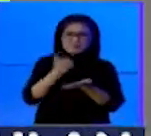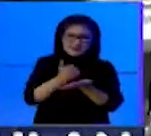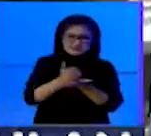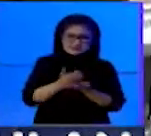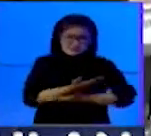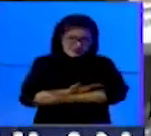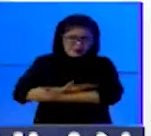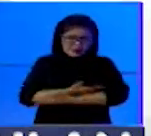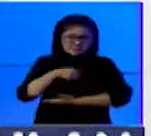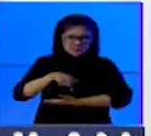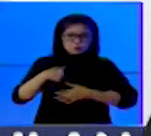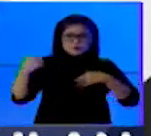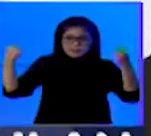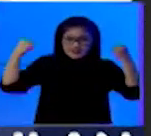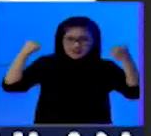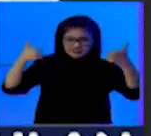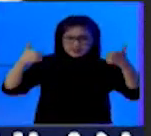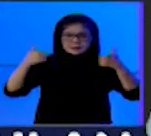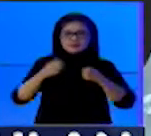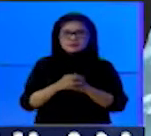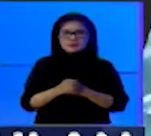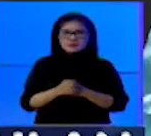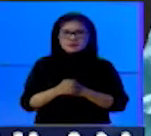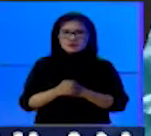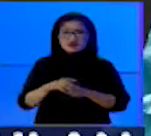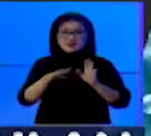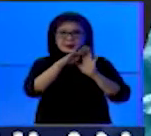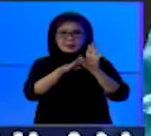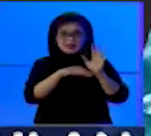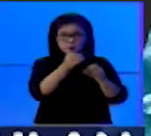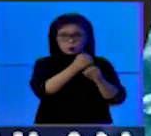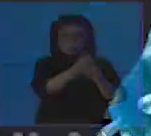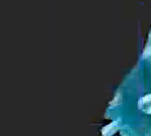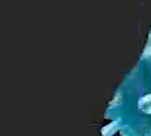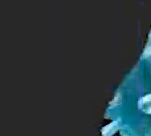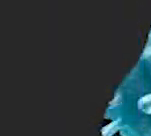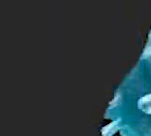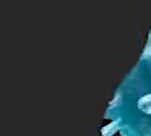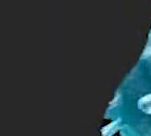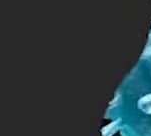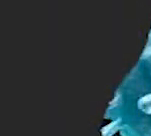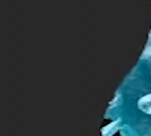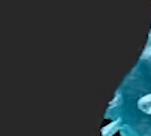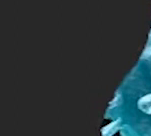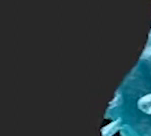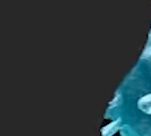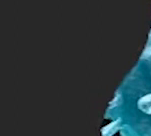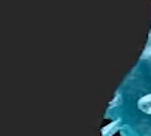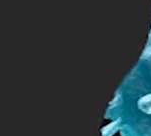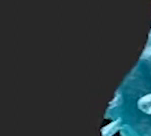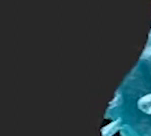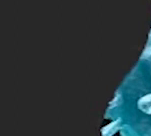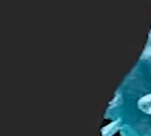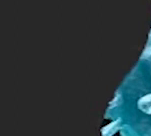dikandungnya dalam kondisi sehat. Data gugus tugas percepatan penanganan COVID-19 di Jawa Timur hingga akhir Juni 2020